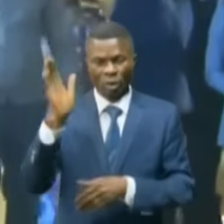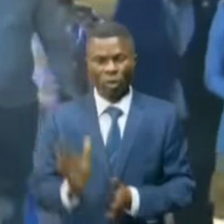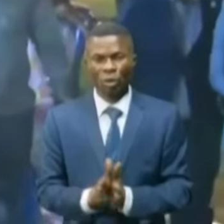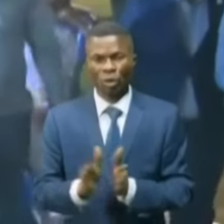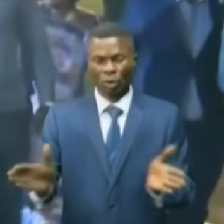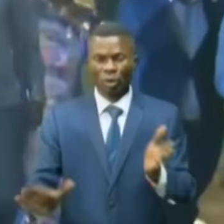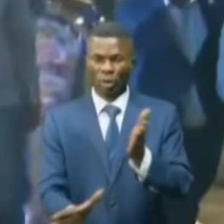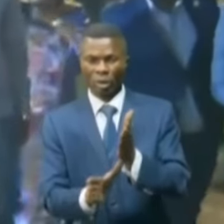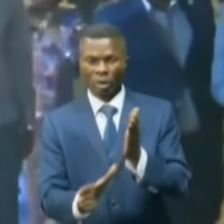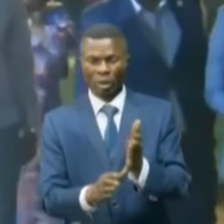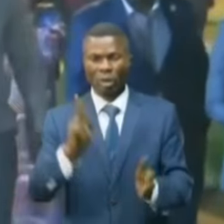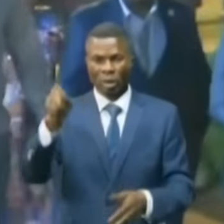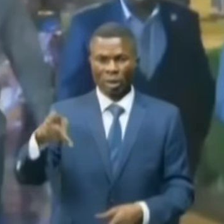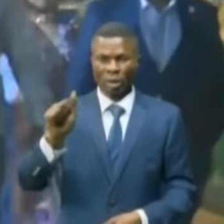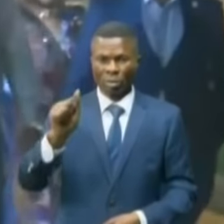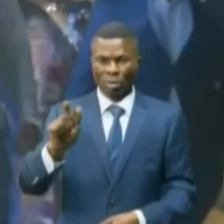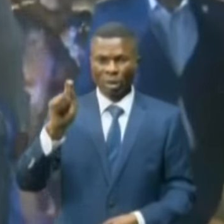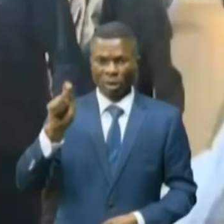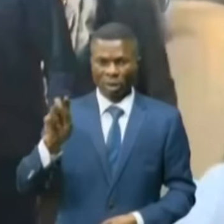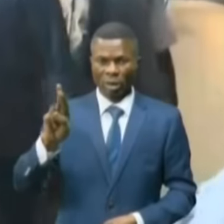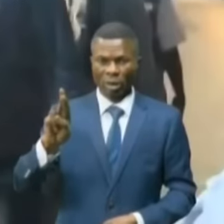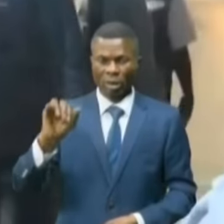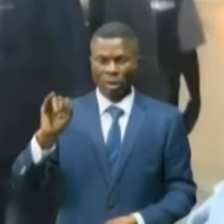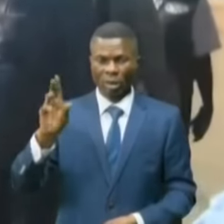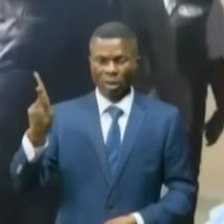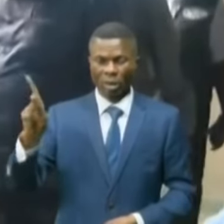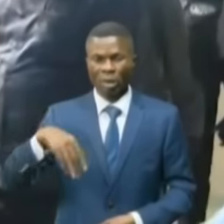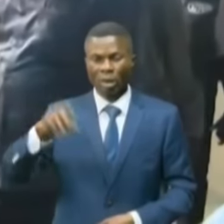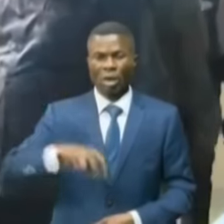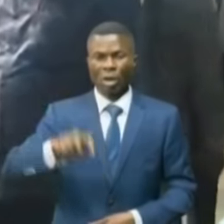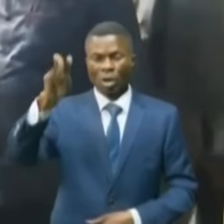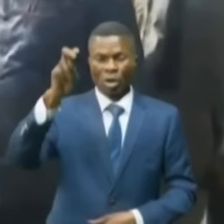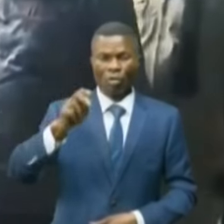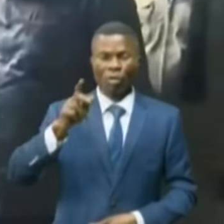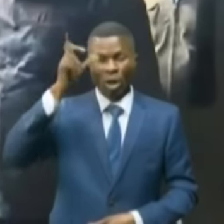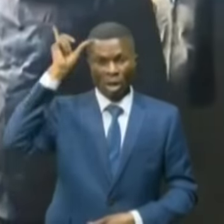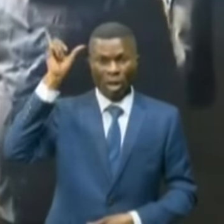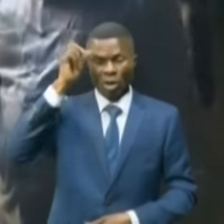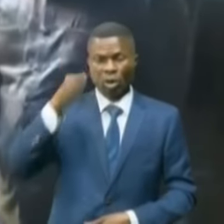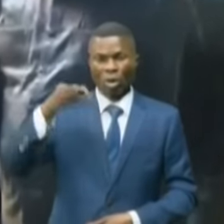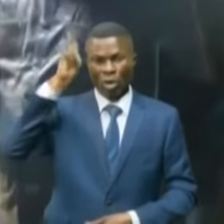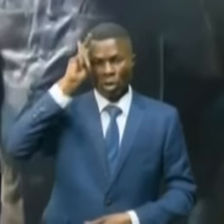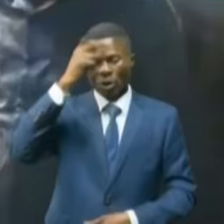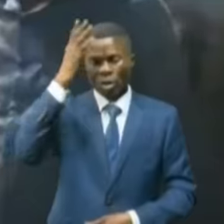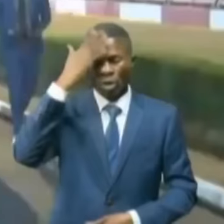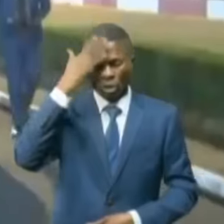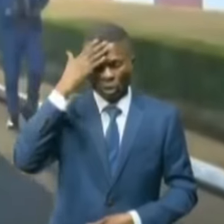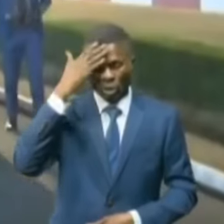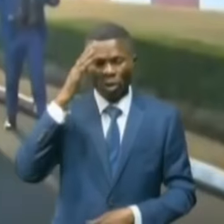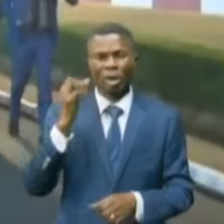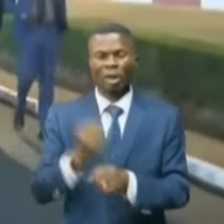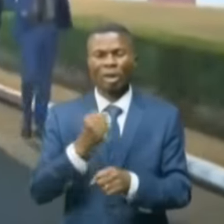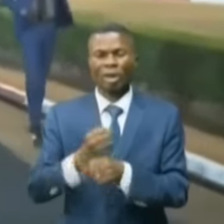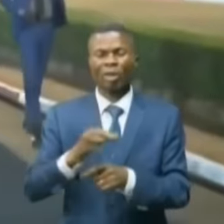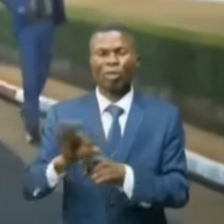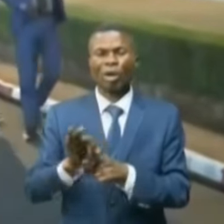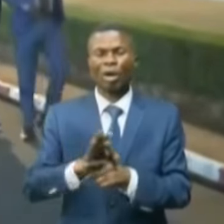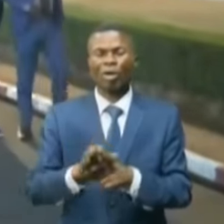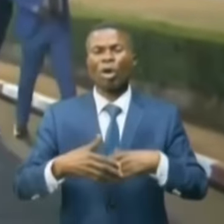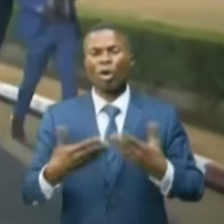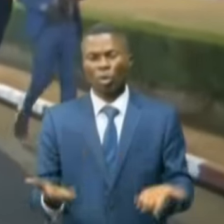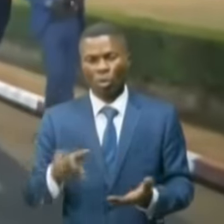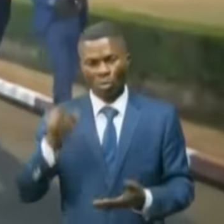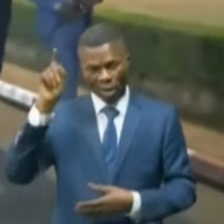général adjoint Patrick Kayembe-Sumpi s'est rendu à Lubumbashi dans le Haut-Katanga pour s'assurer des différentes formations dispensées